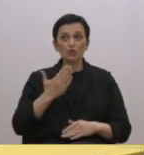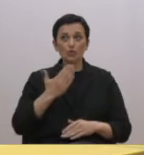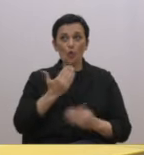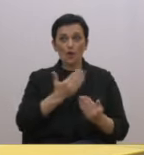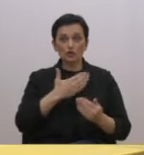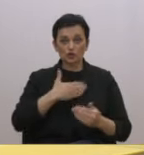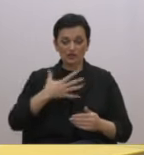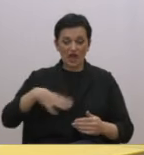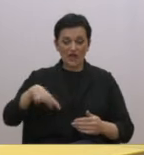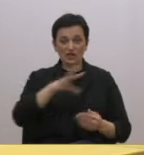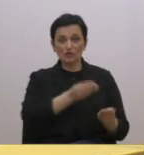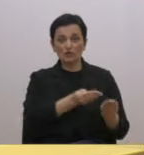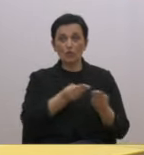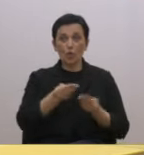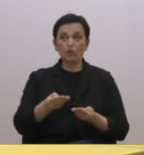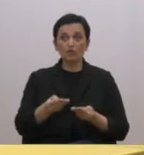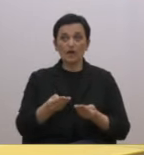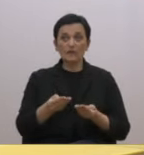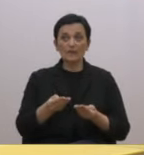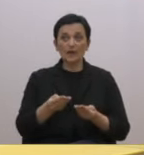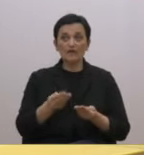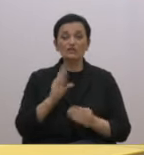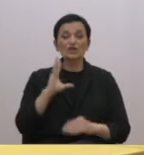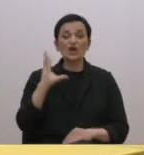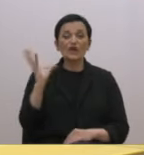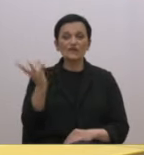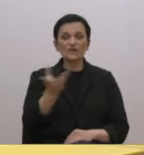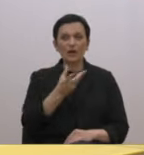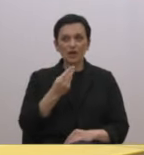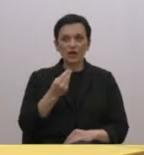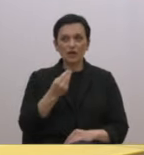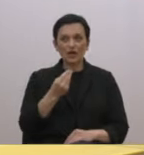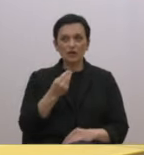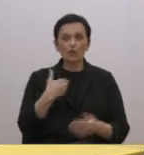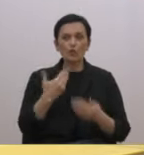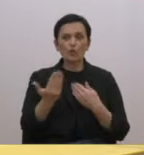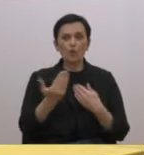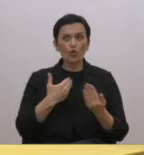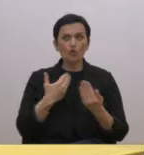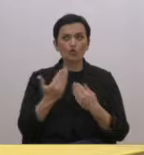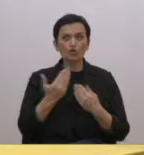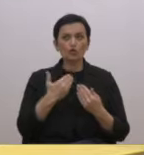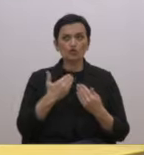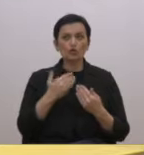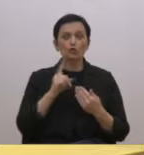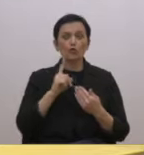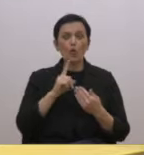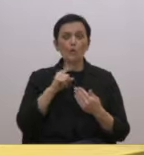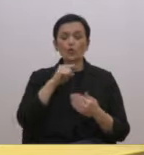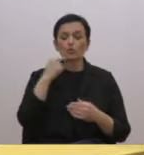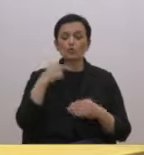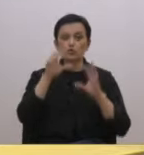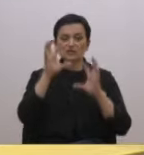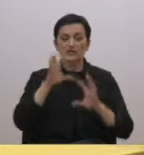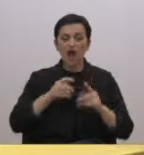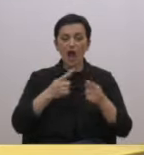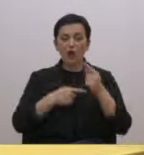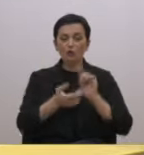ჩვენს ქვეყანას მოუტანეს. ყველა მოგიწოდებთ, რომ გაიწვიოთ რუსული